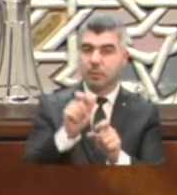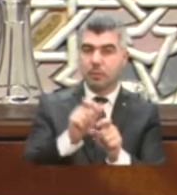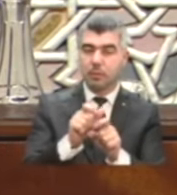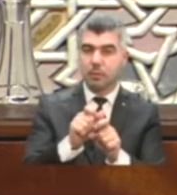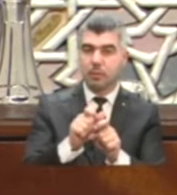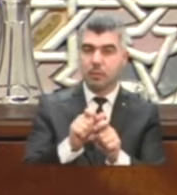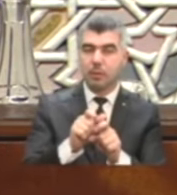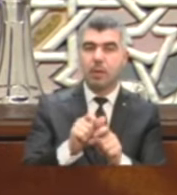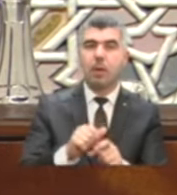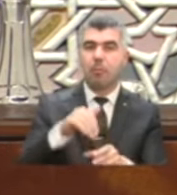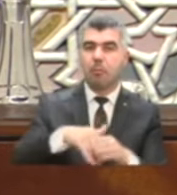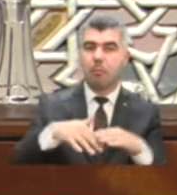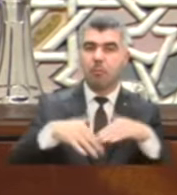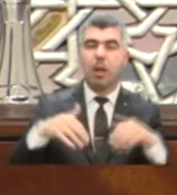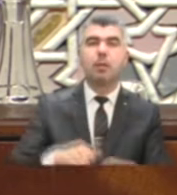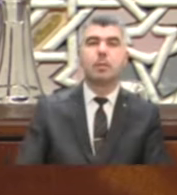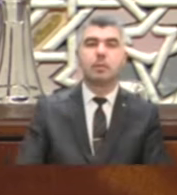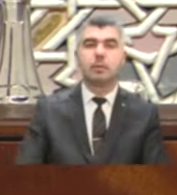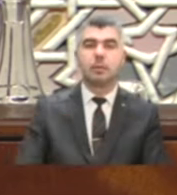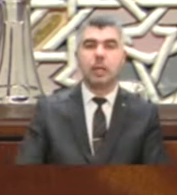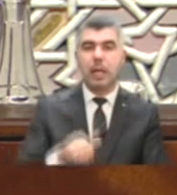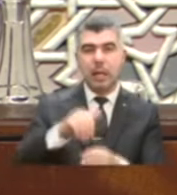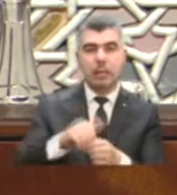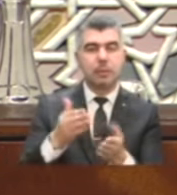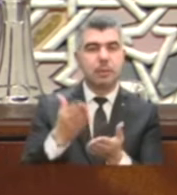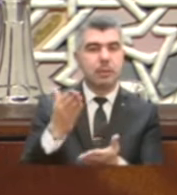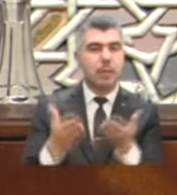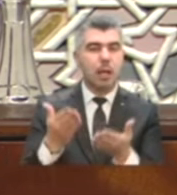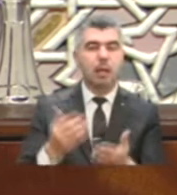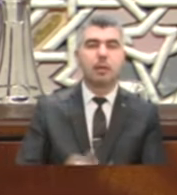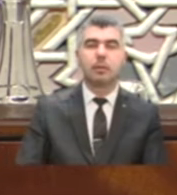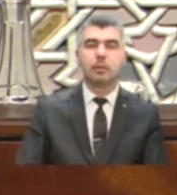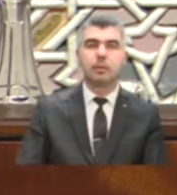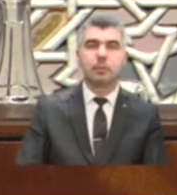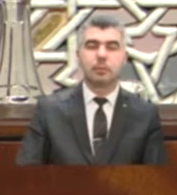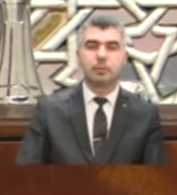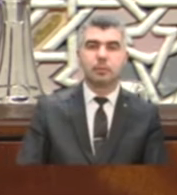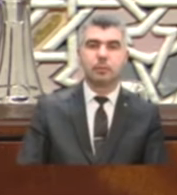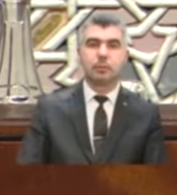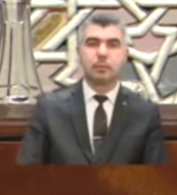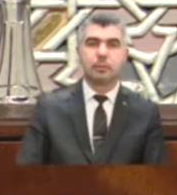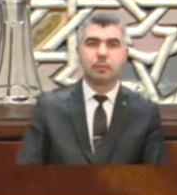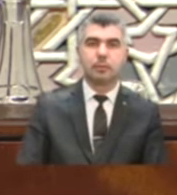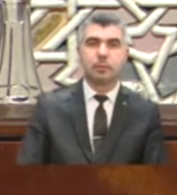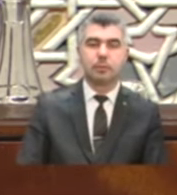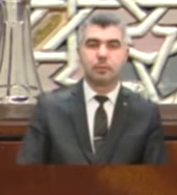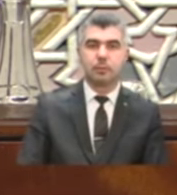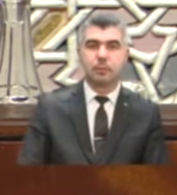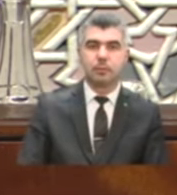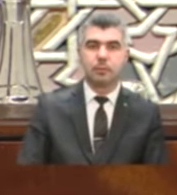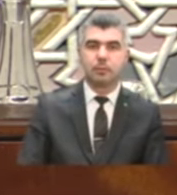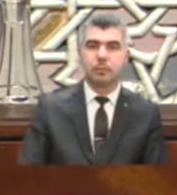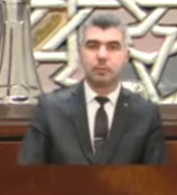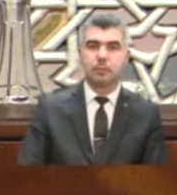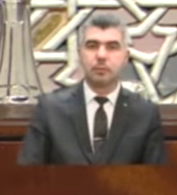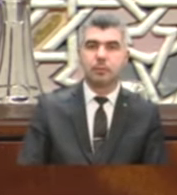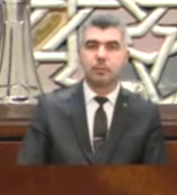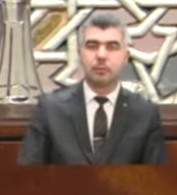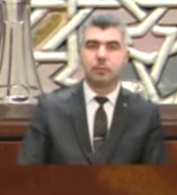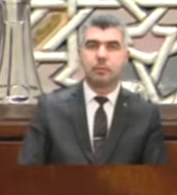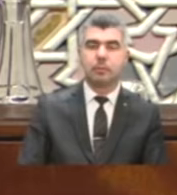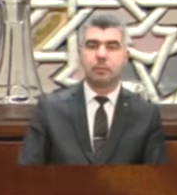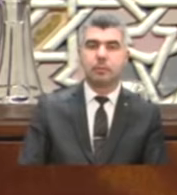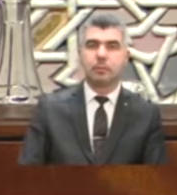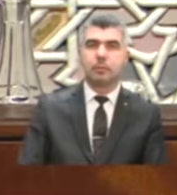النواب المحترمين عن الفريق الاستقلالي للوحدة والتعادلية. تفضلي سيدة النائبة المحترمة. صوت سين